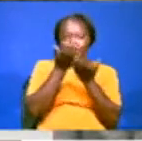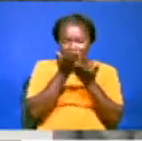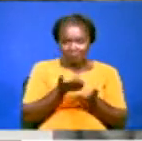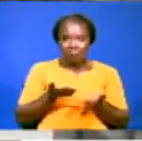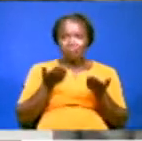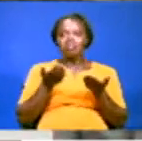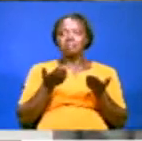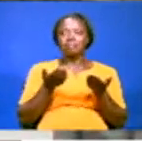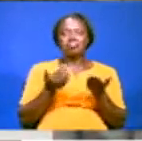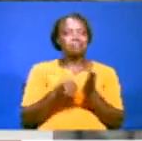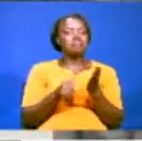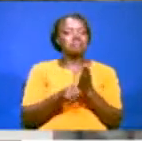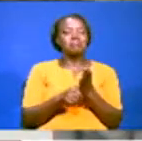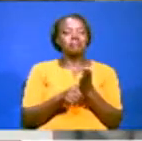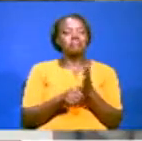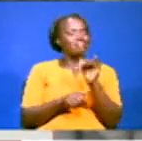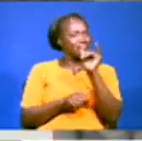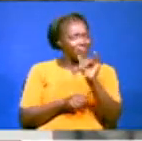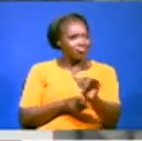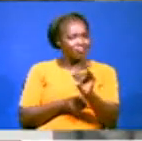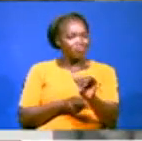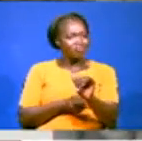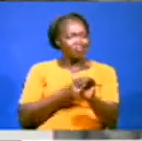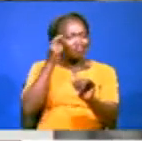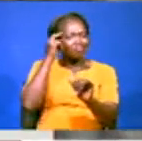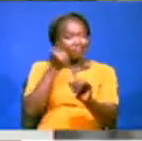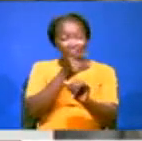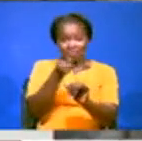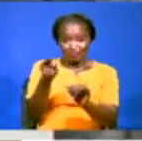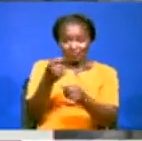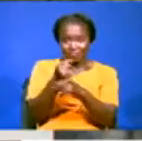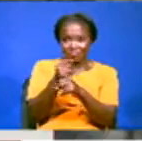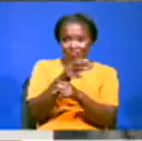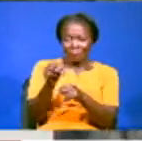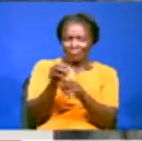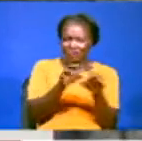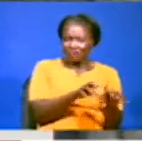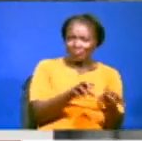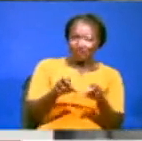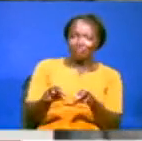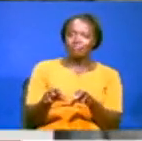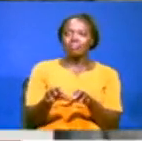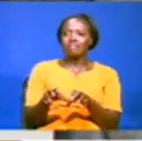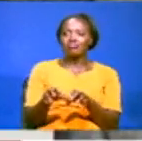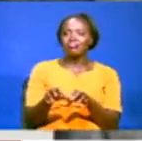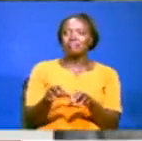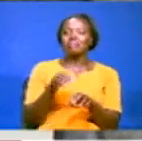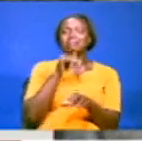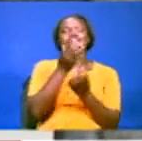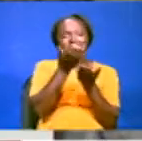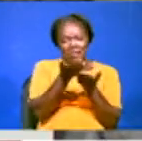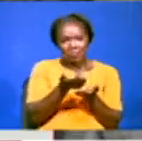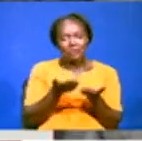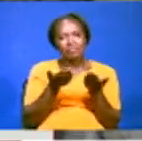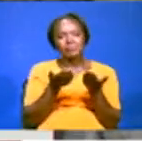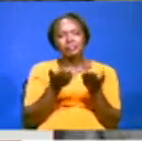kasumba ambayo inabaki katika akili za wana jamii inawafanya hawa watu wanateseka na wanaugua. Kumbe hata si uchawi, ni ugonjwa tu ambao